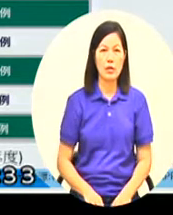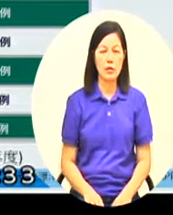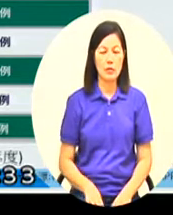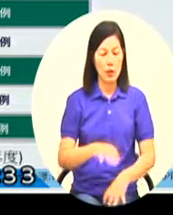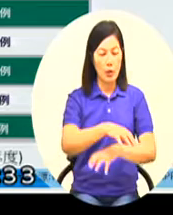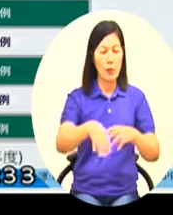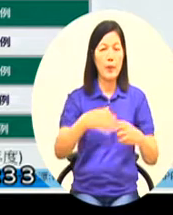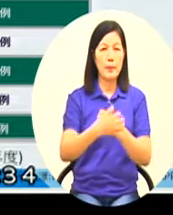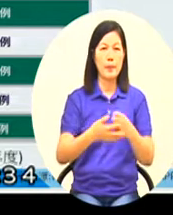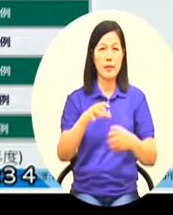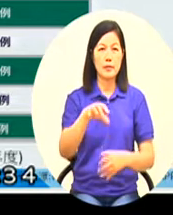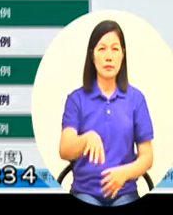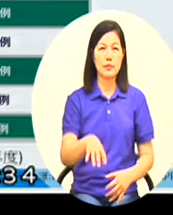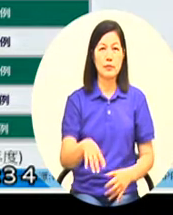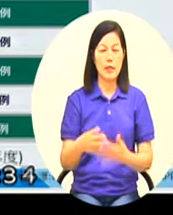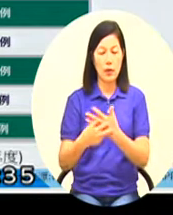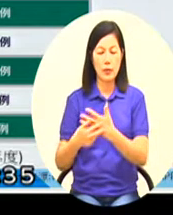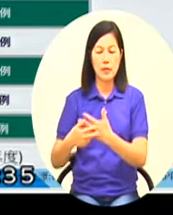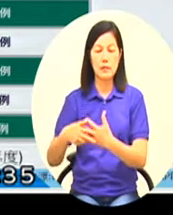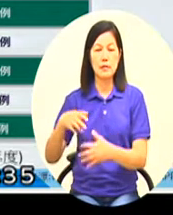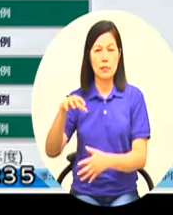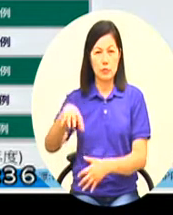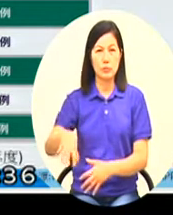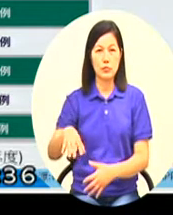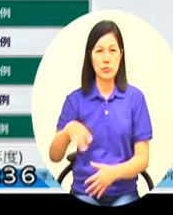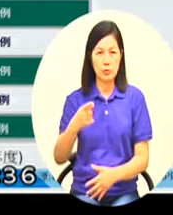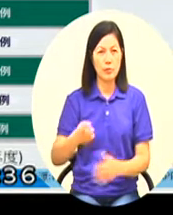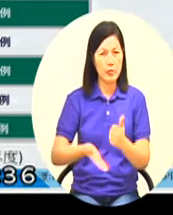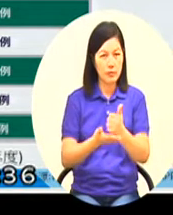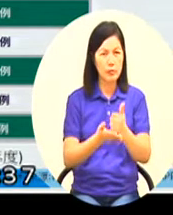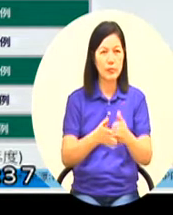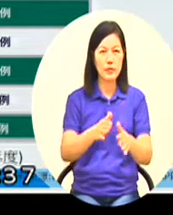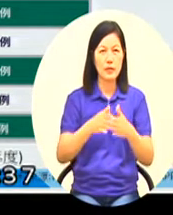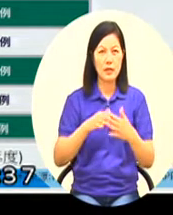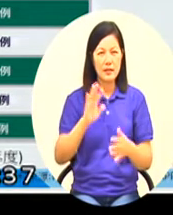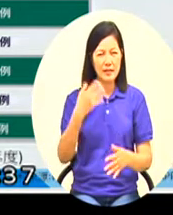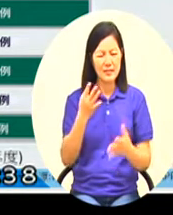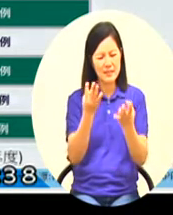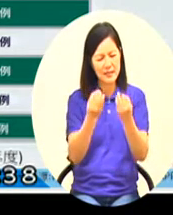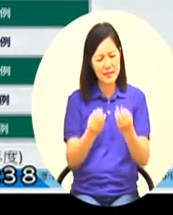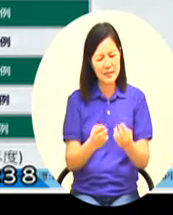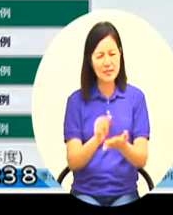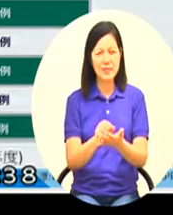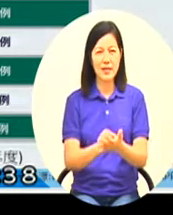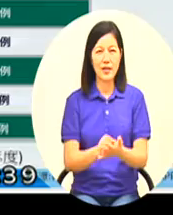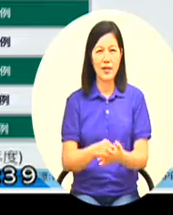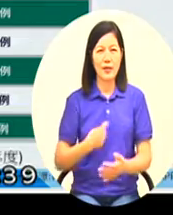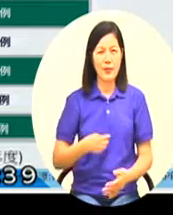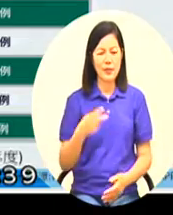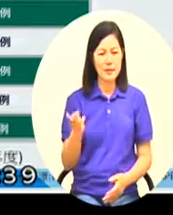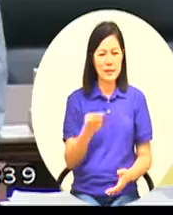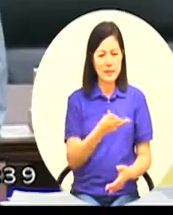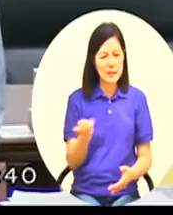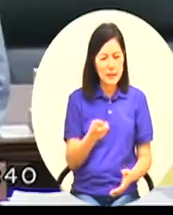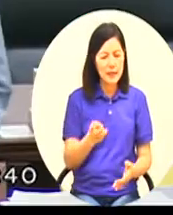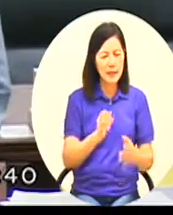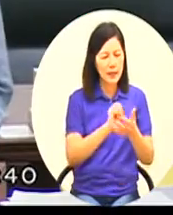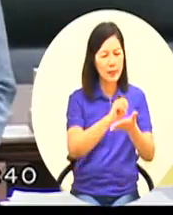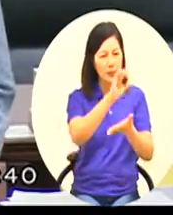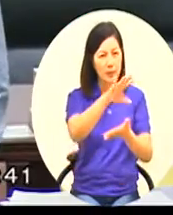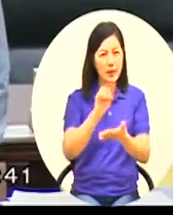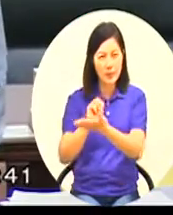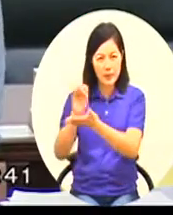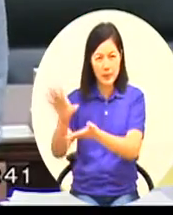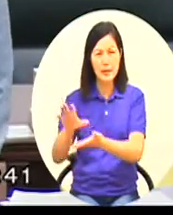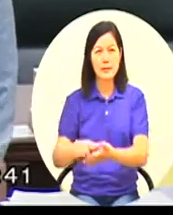保局跟我们的卫生局给予肯定。可惜看到这个数据我也想要两位局长报告一下，也想要两